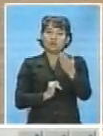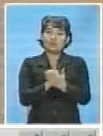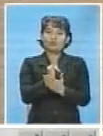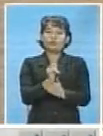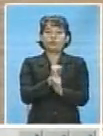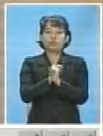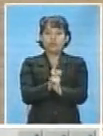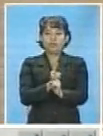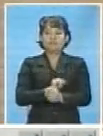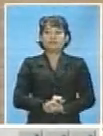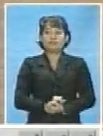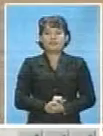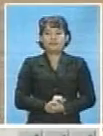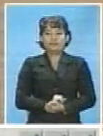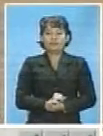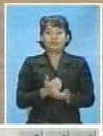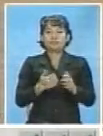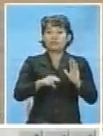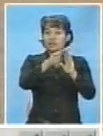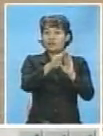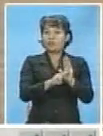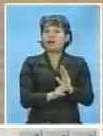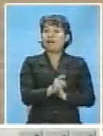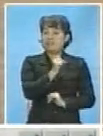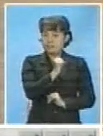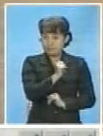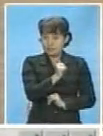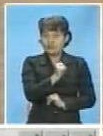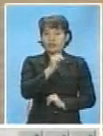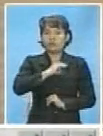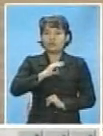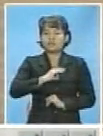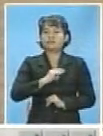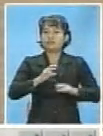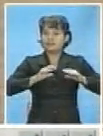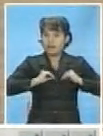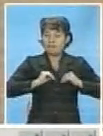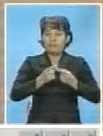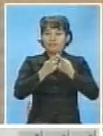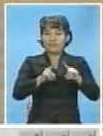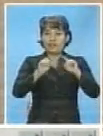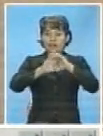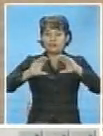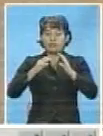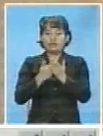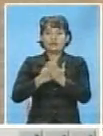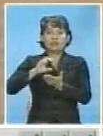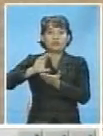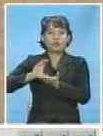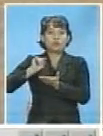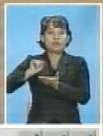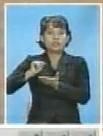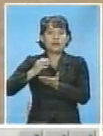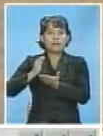านประธานคะนโยบายดีเลิศดิฉันก็เห็นด้วยแต่รัฐบาลได้จัดสรรงบประมาณสำหรับเรื่องนี้ไว้เพีย